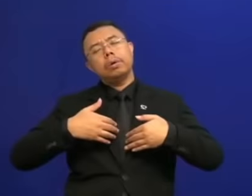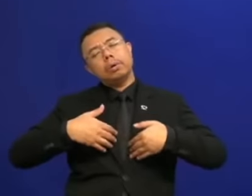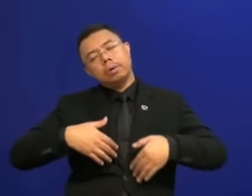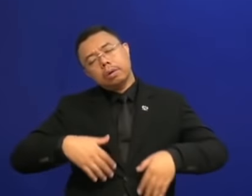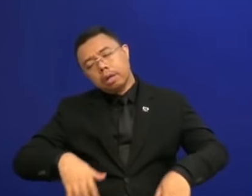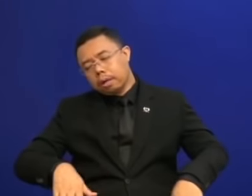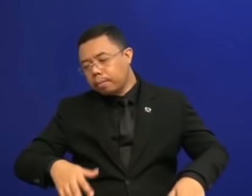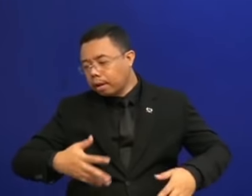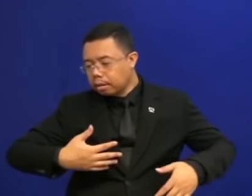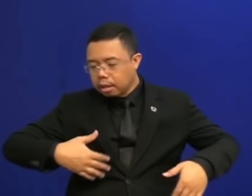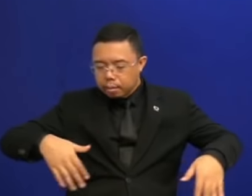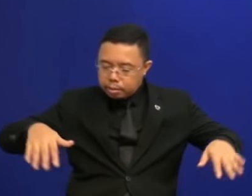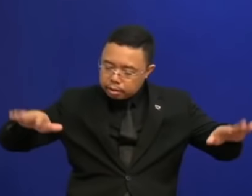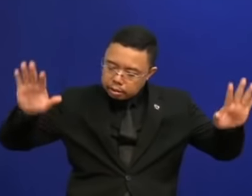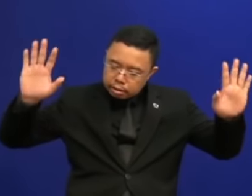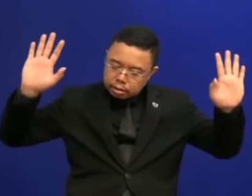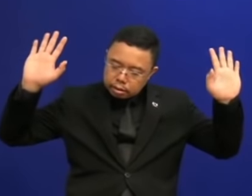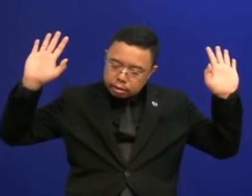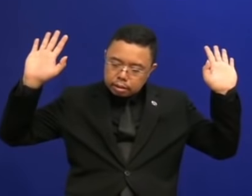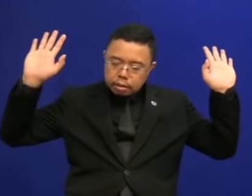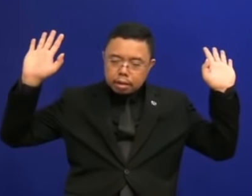aku lemah tak